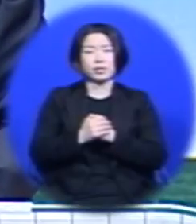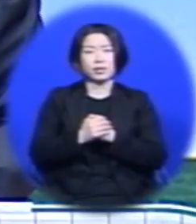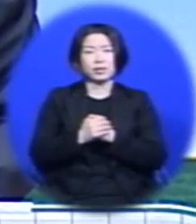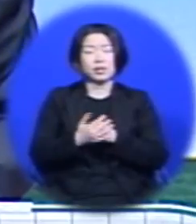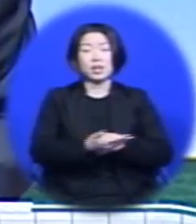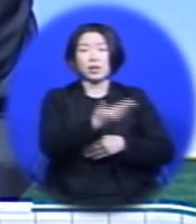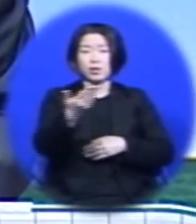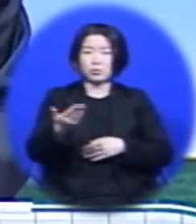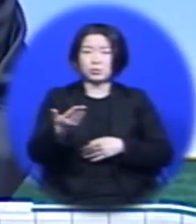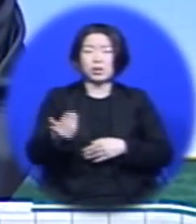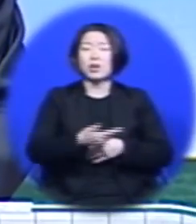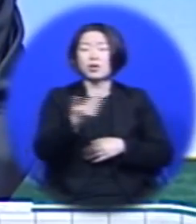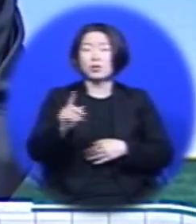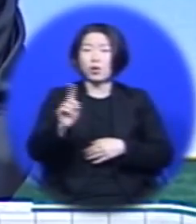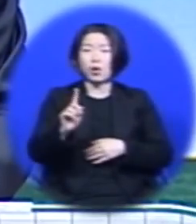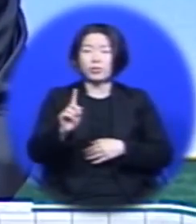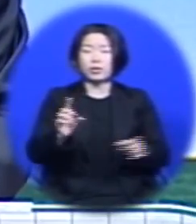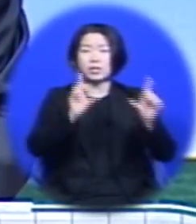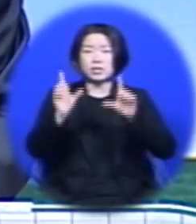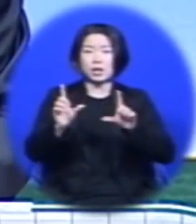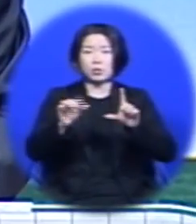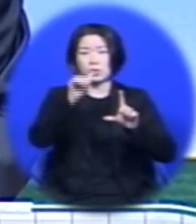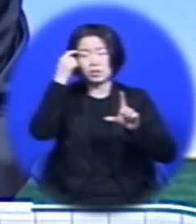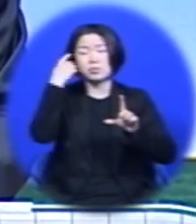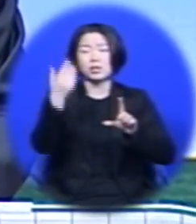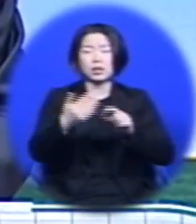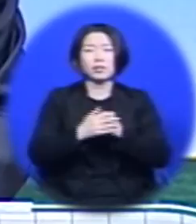여러분 여러분은 어떤 삶을 잘 보고 계십니까